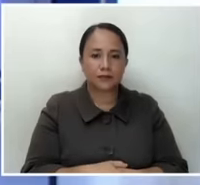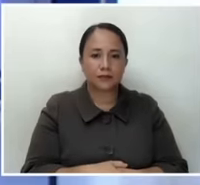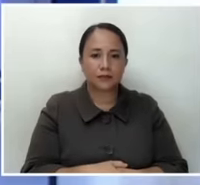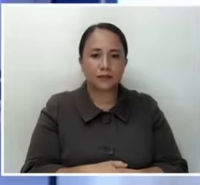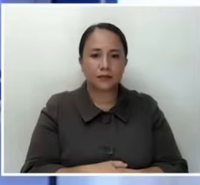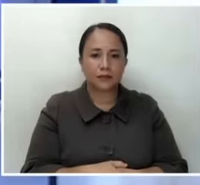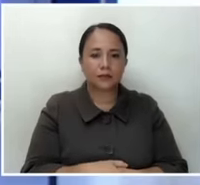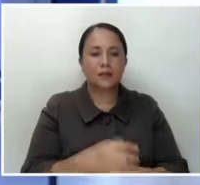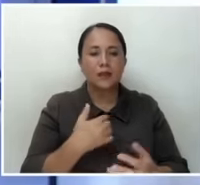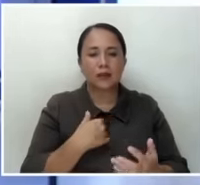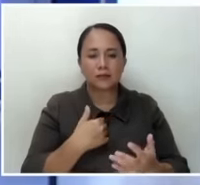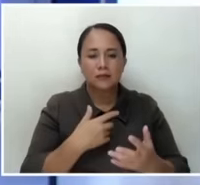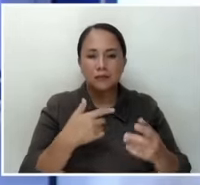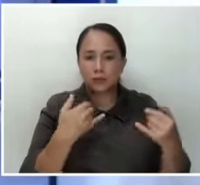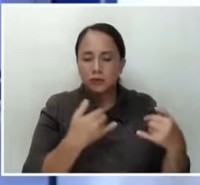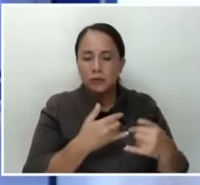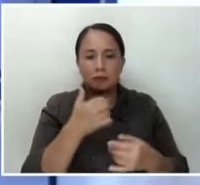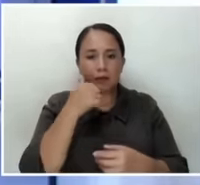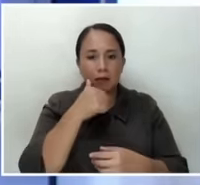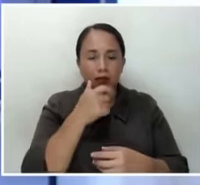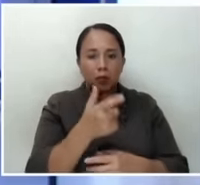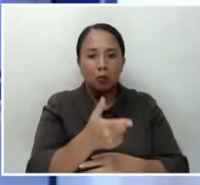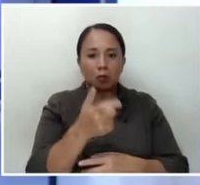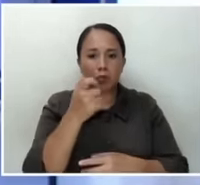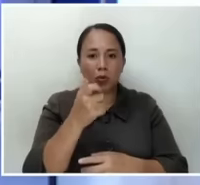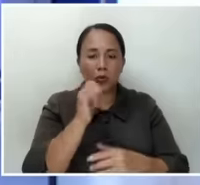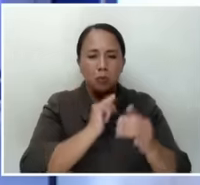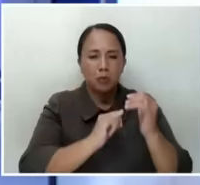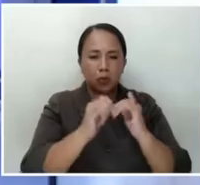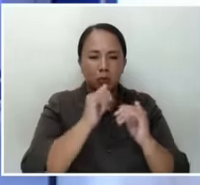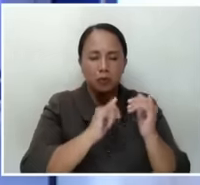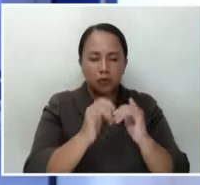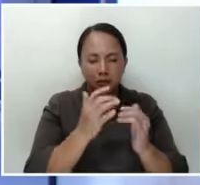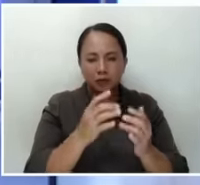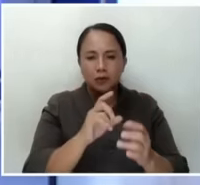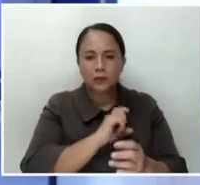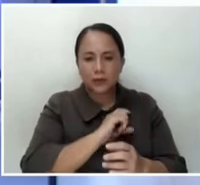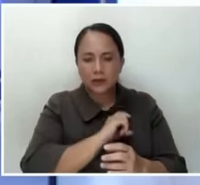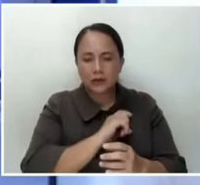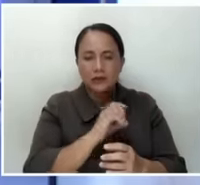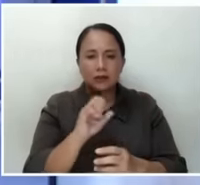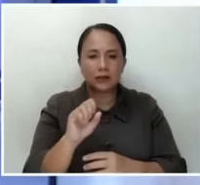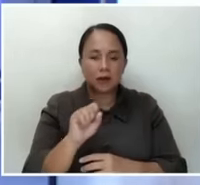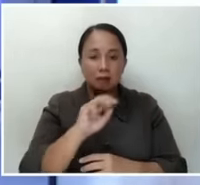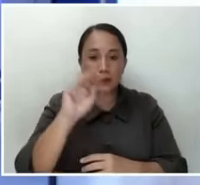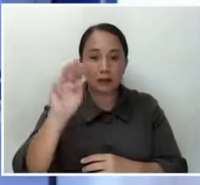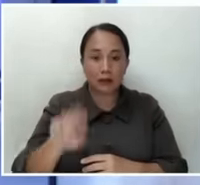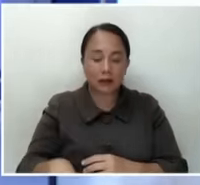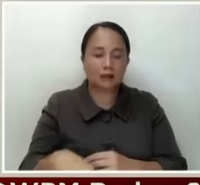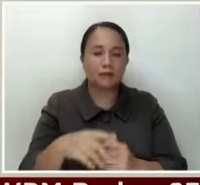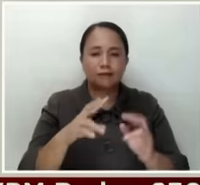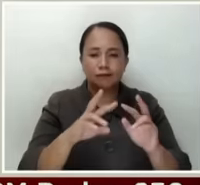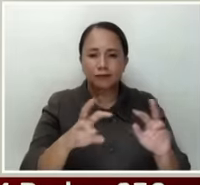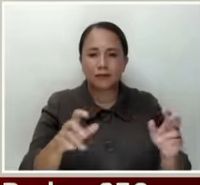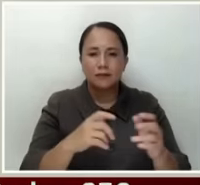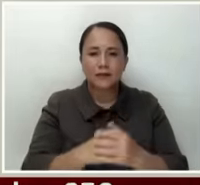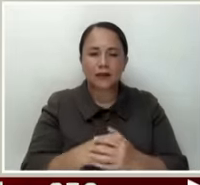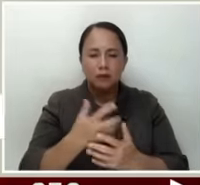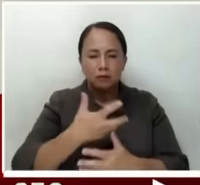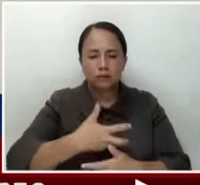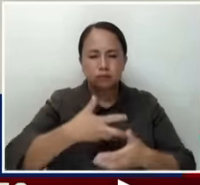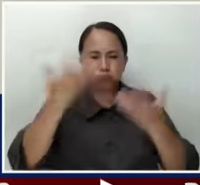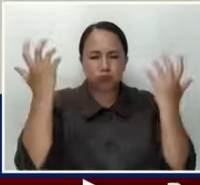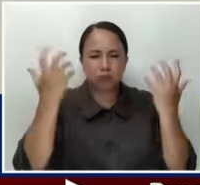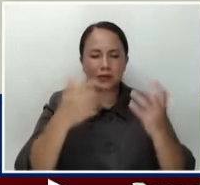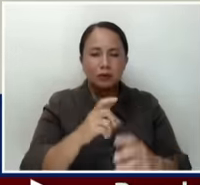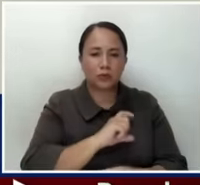Sugatan ng isang babae matapos mabaril ang nakainom na pulis sa Santa Cruz, Maynila. Ayon sa investigasyon, nag-init umano ang ulo ng